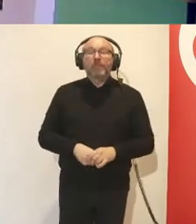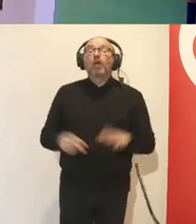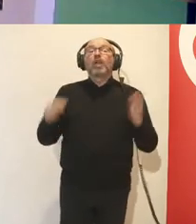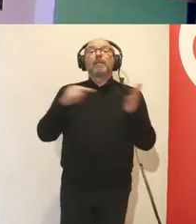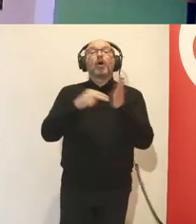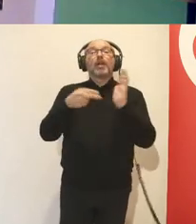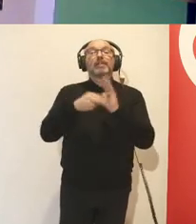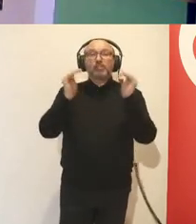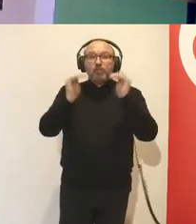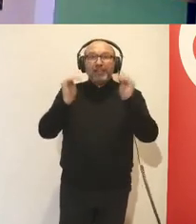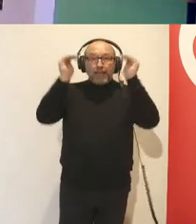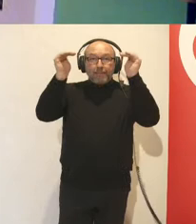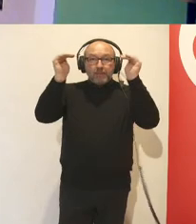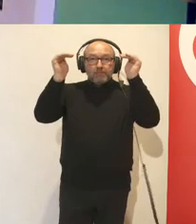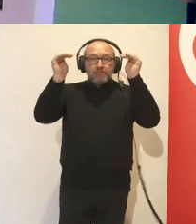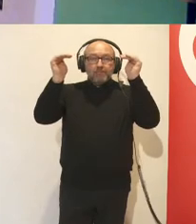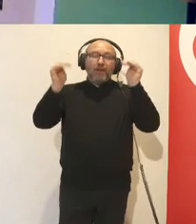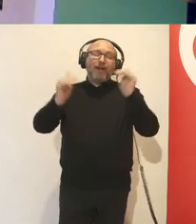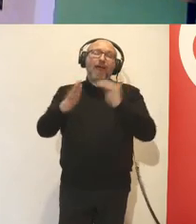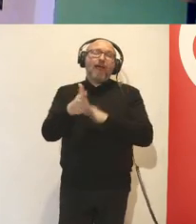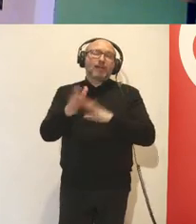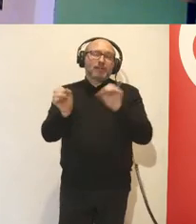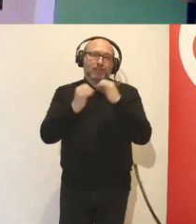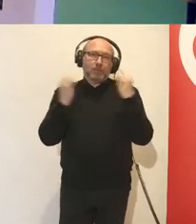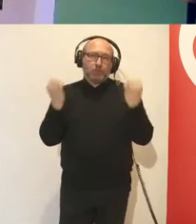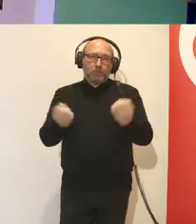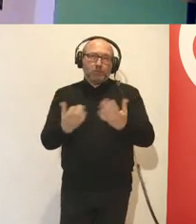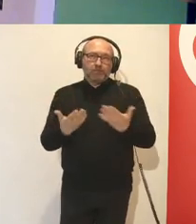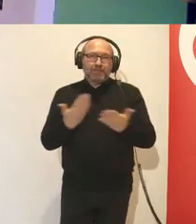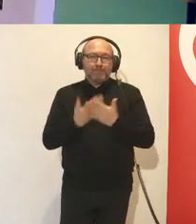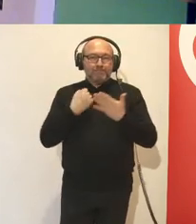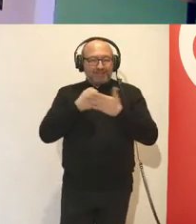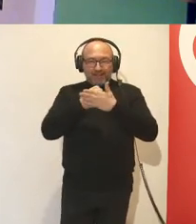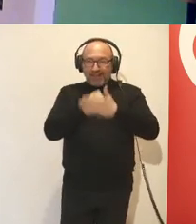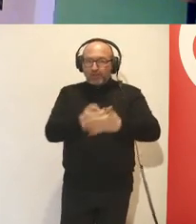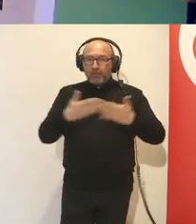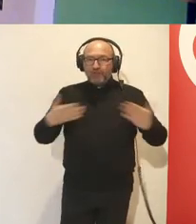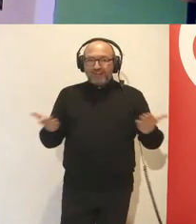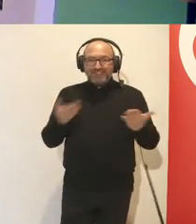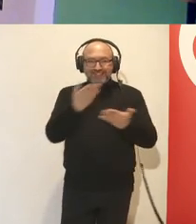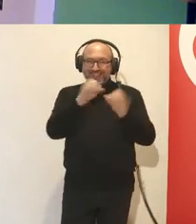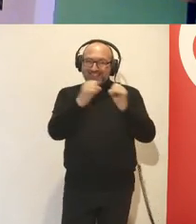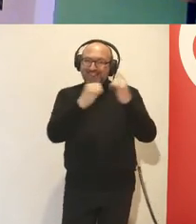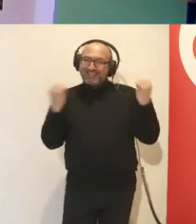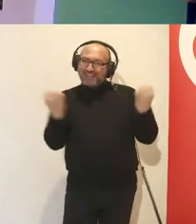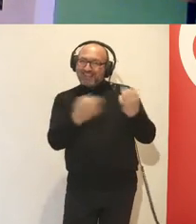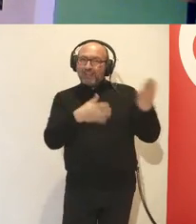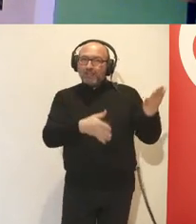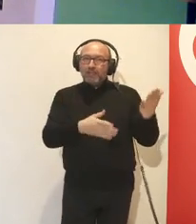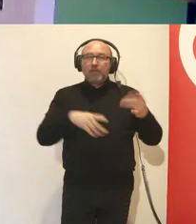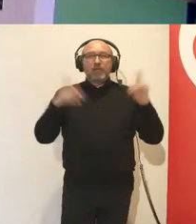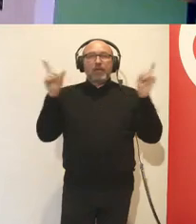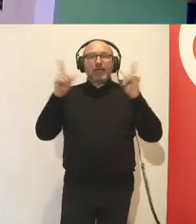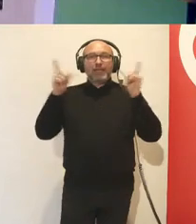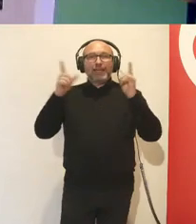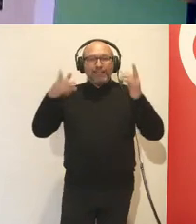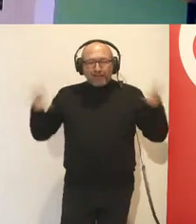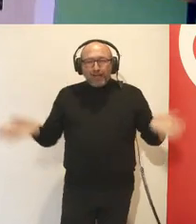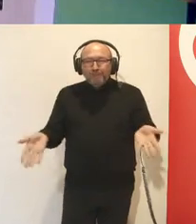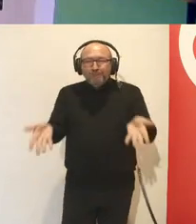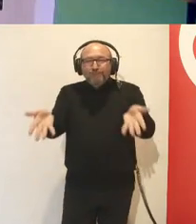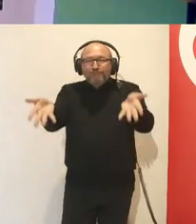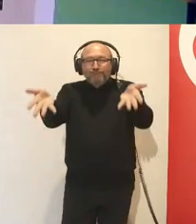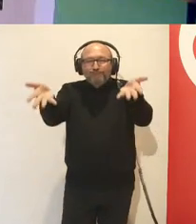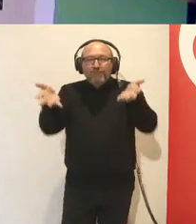ist das mein eindruck ist es die diese szene schafft ist die gesellschaft so vor sich herzutreiben also ne